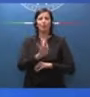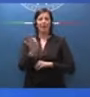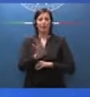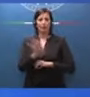stipendio